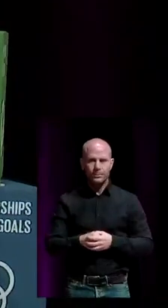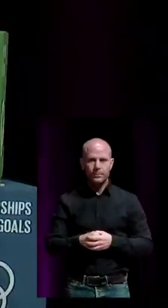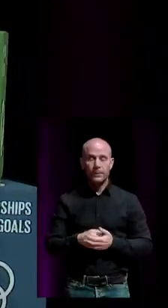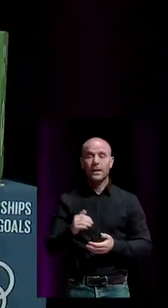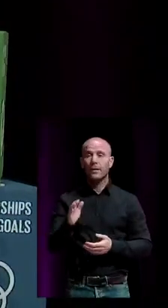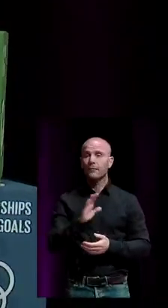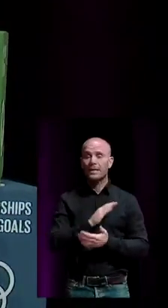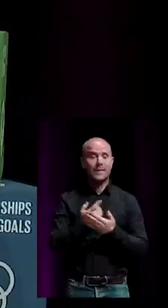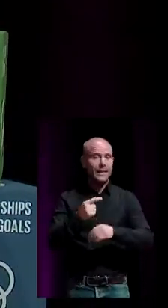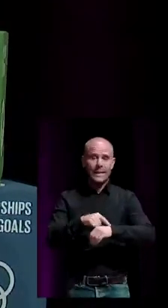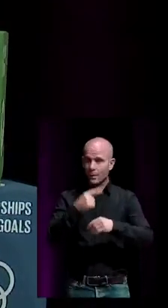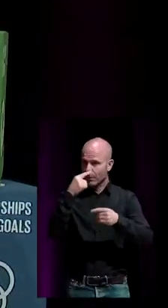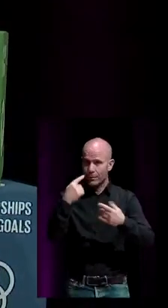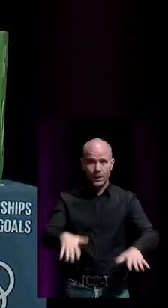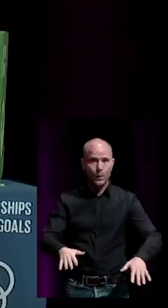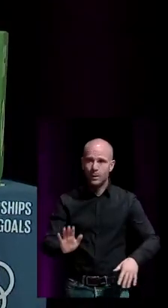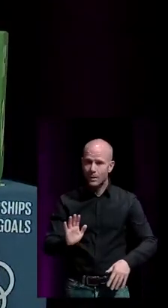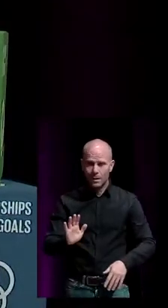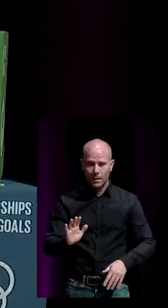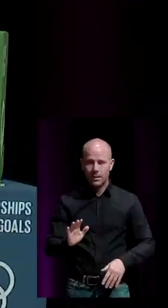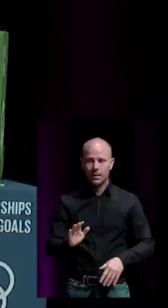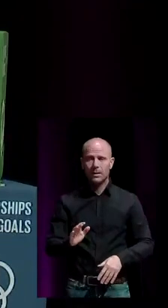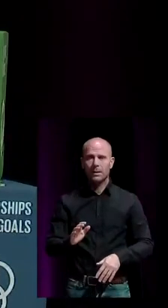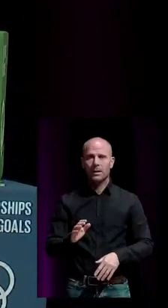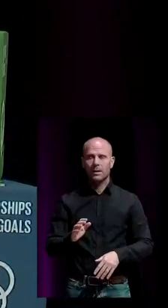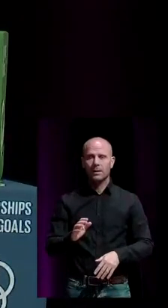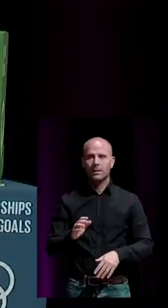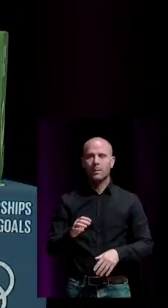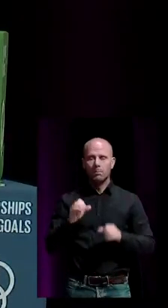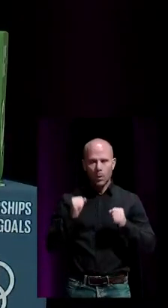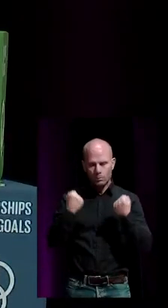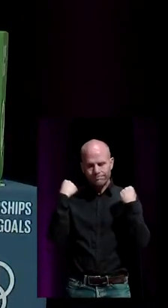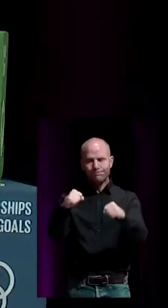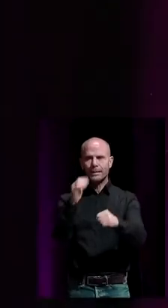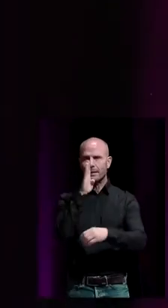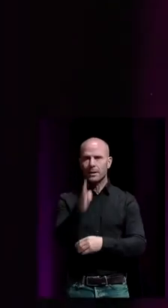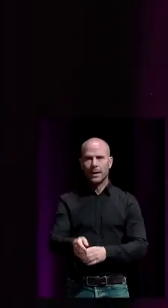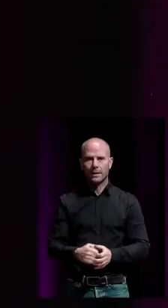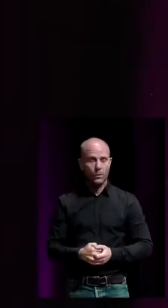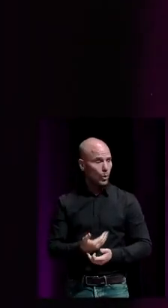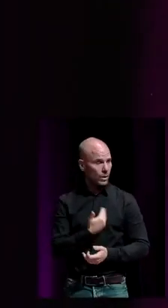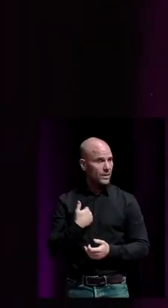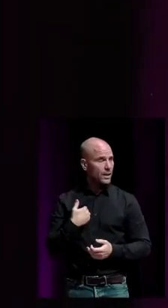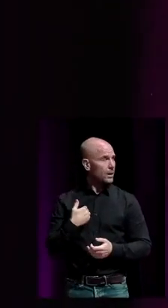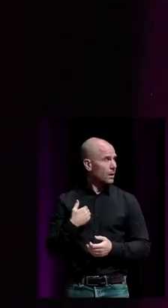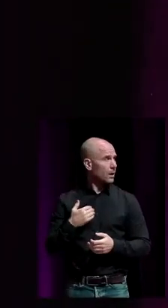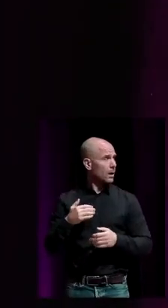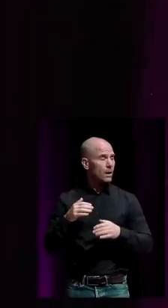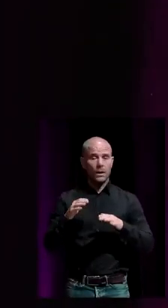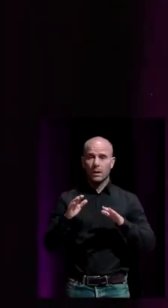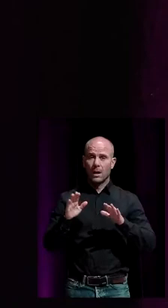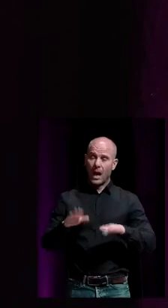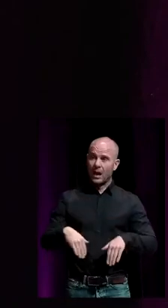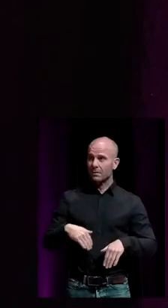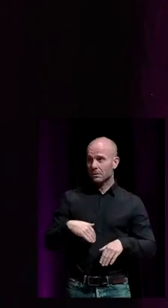finns ju ingen tid att förlora, utan det är bara att sätta igång. Och det här har vi ju sett som inte att vi blir